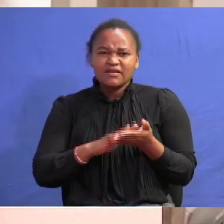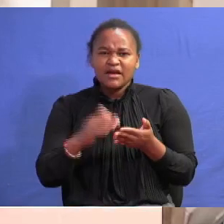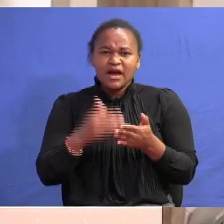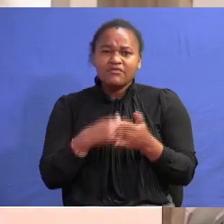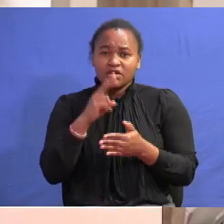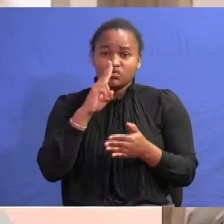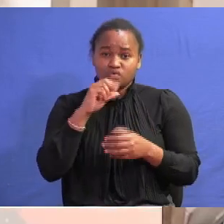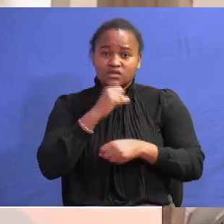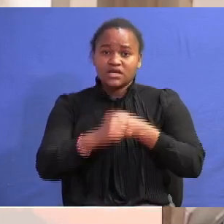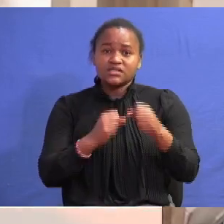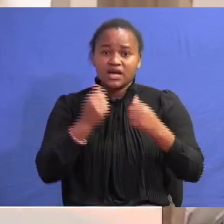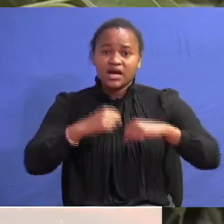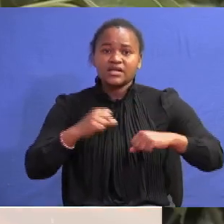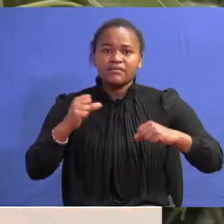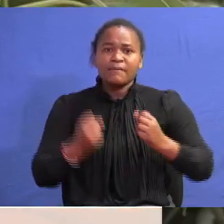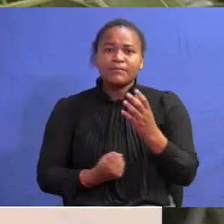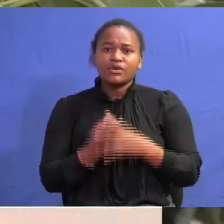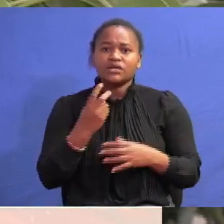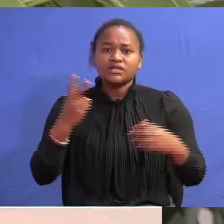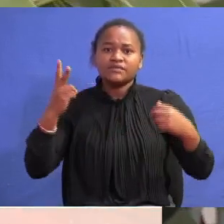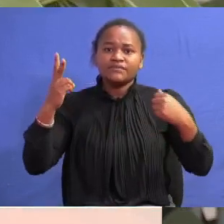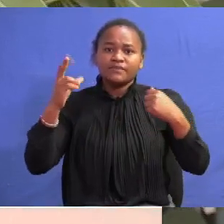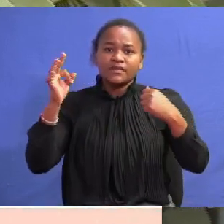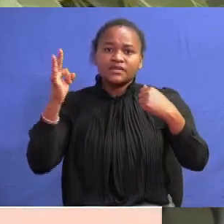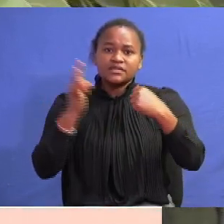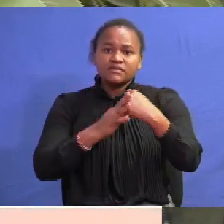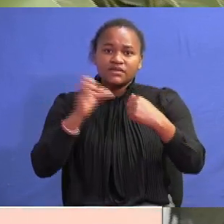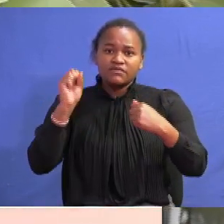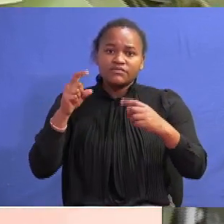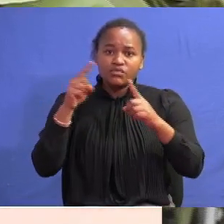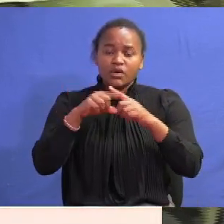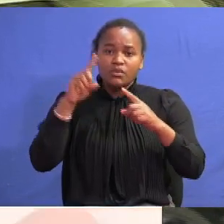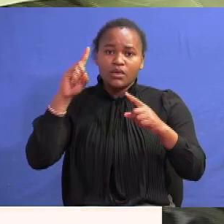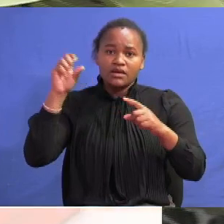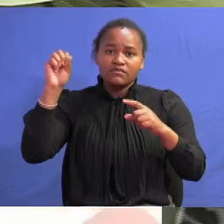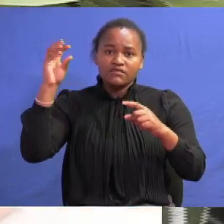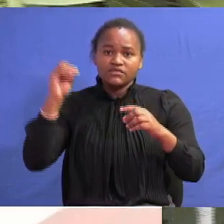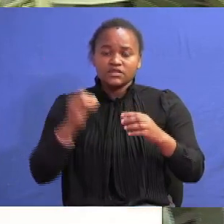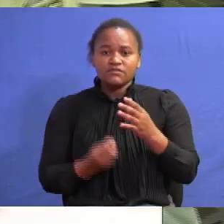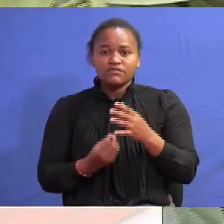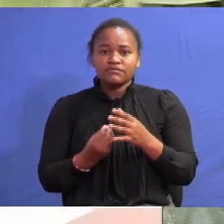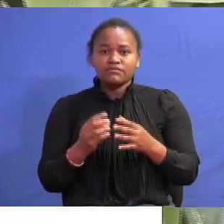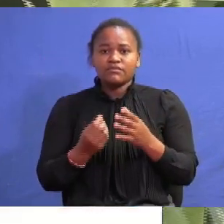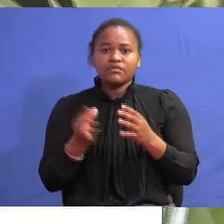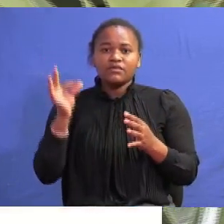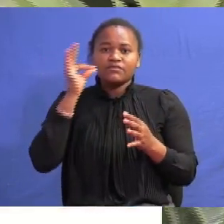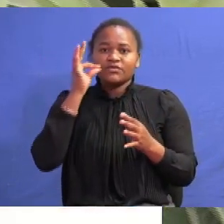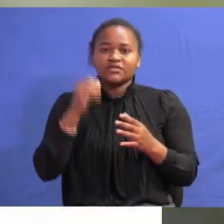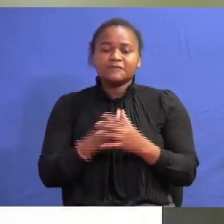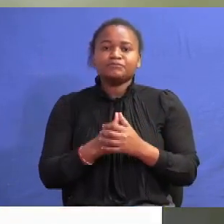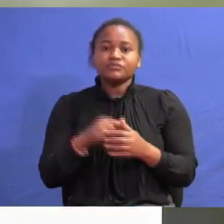2 years inaweza produce 75 to 150 fruits. Ili kudumisha muundo na ukubwa wa tunda la